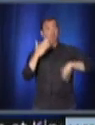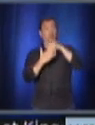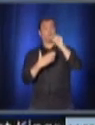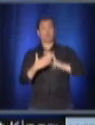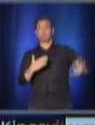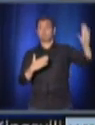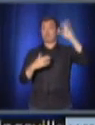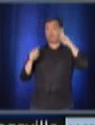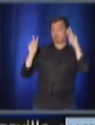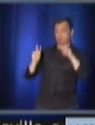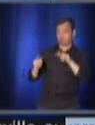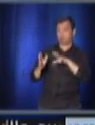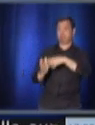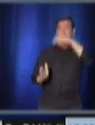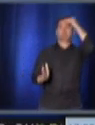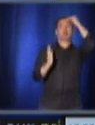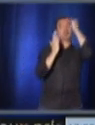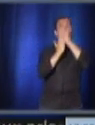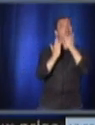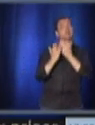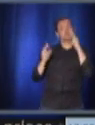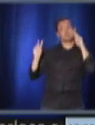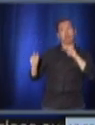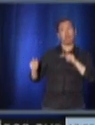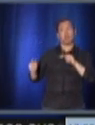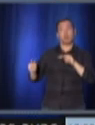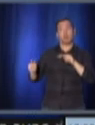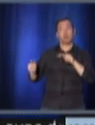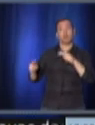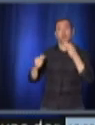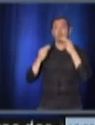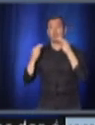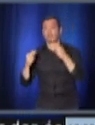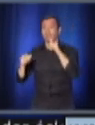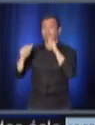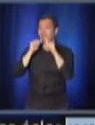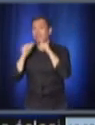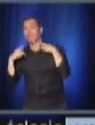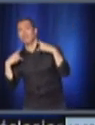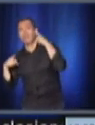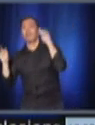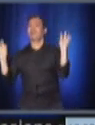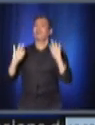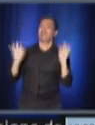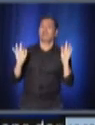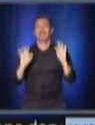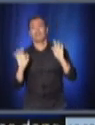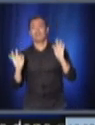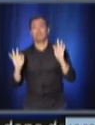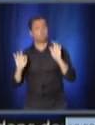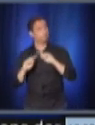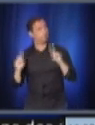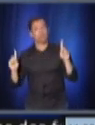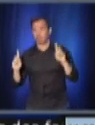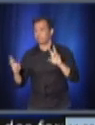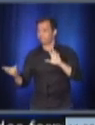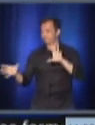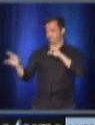qu'ils ne pensaient pas que la crise les attendait. Mais voilà, c'est ce que le virus